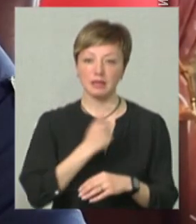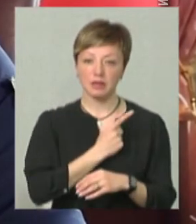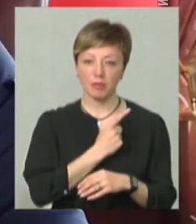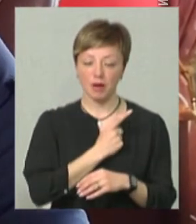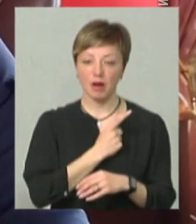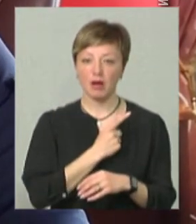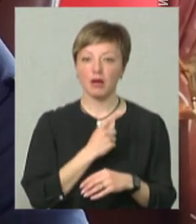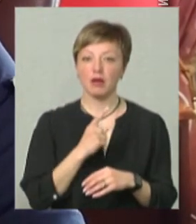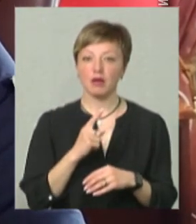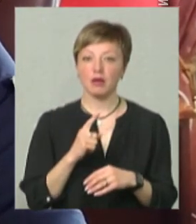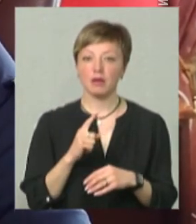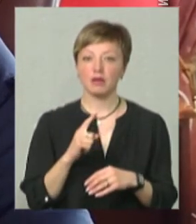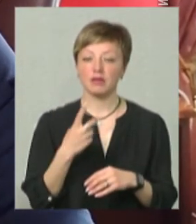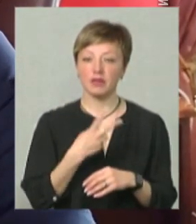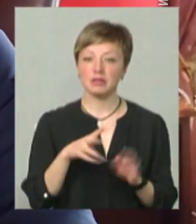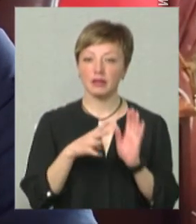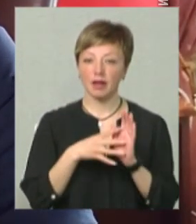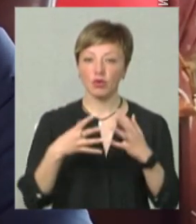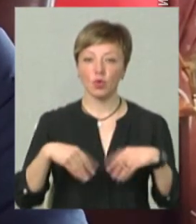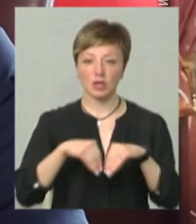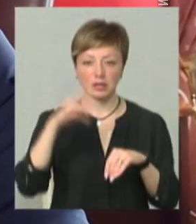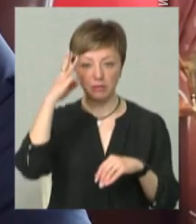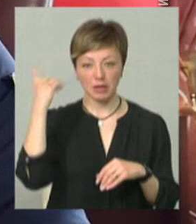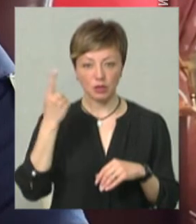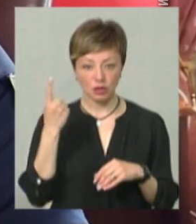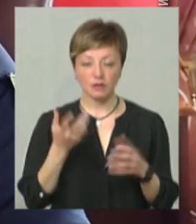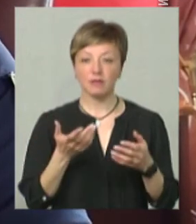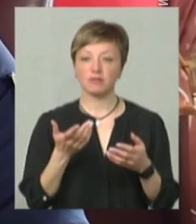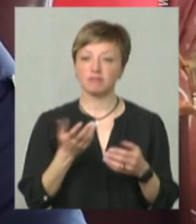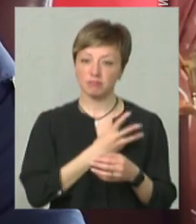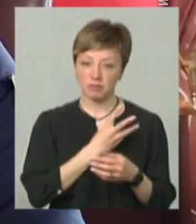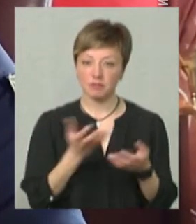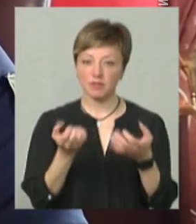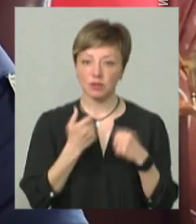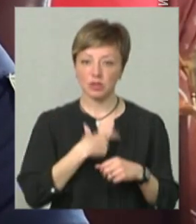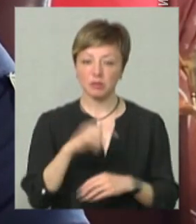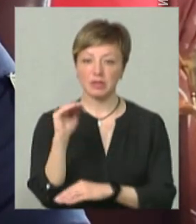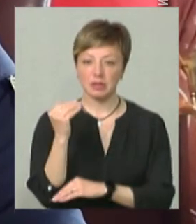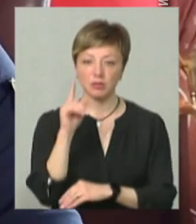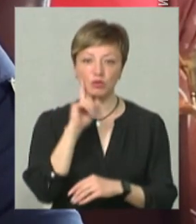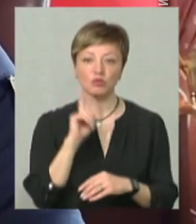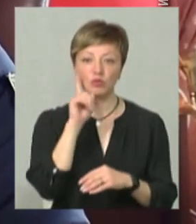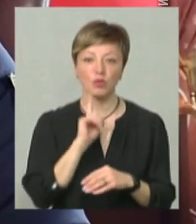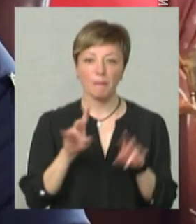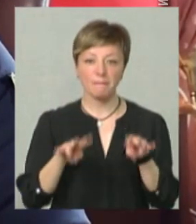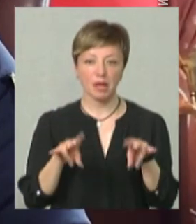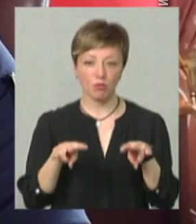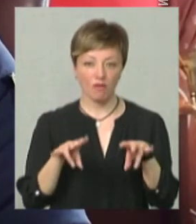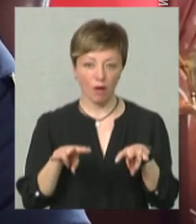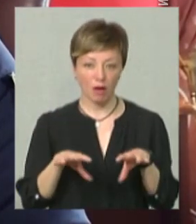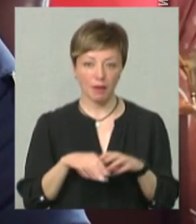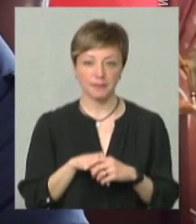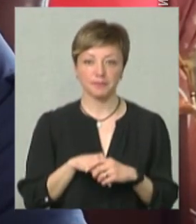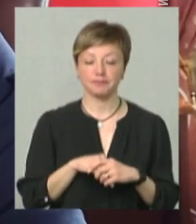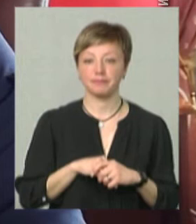перші 29 родин із Хмельниччини виявили бажання взяти до себе дитину на тимчасове перебування.